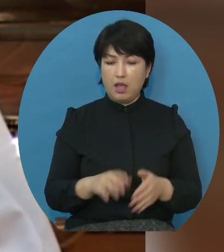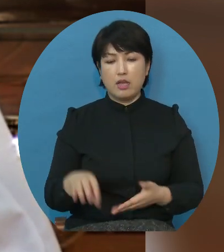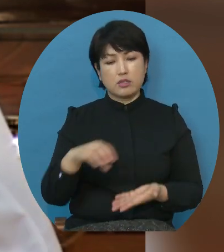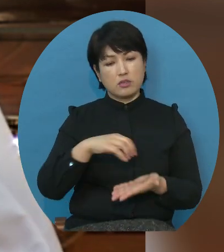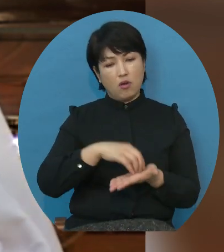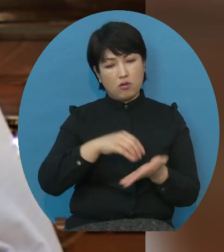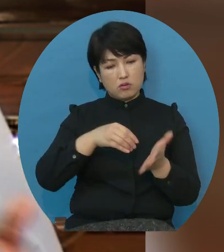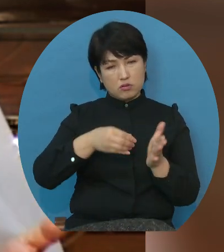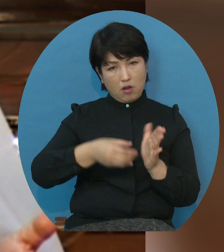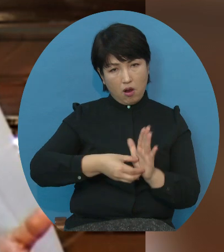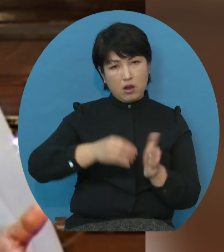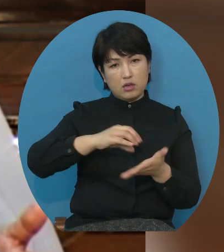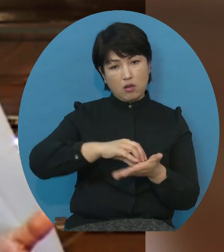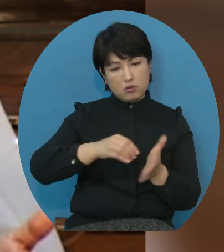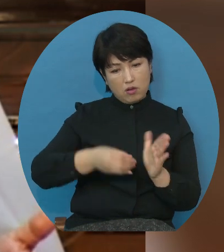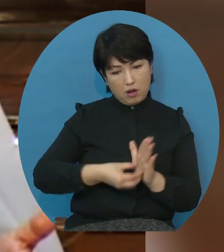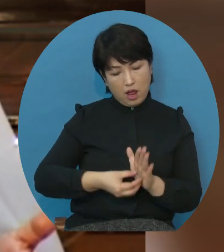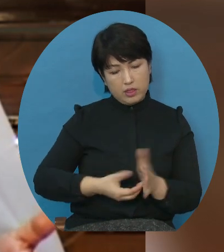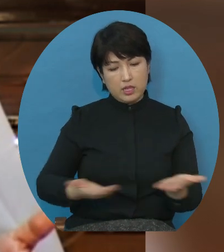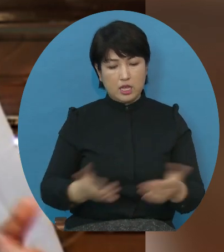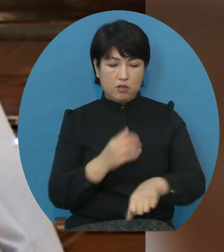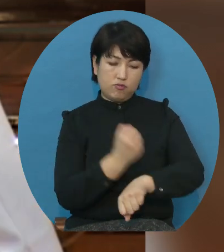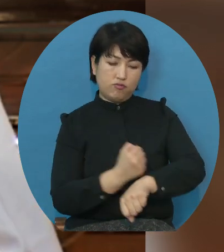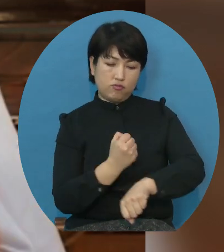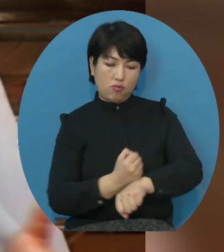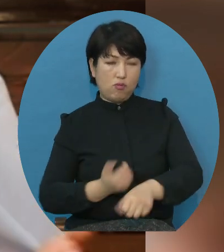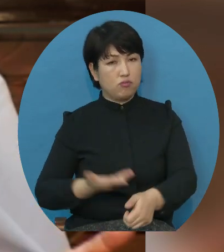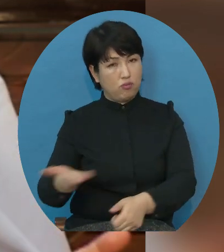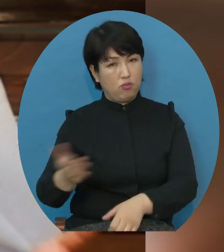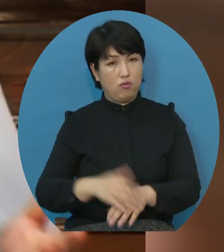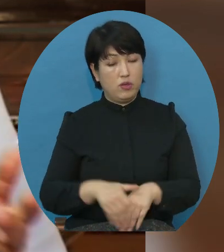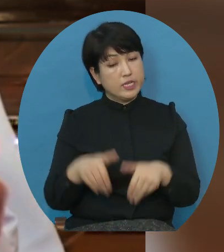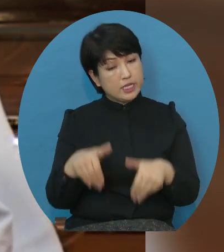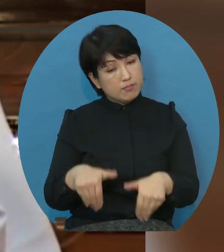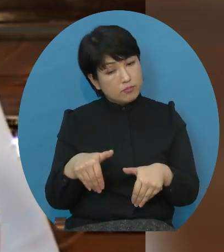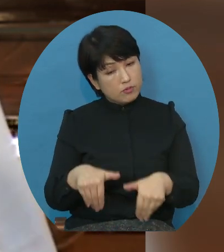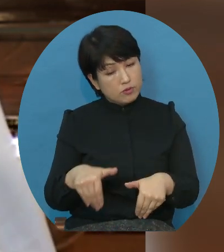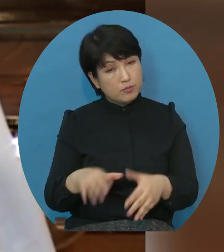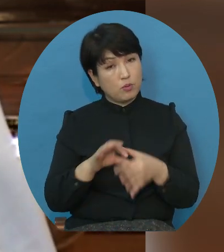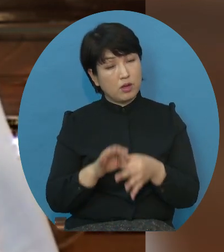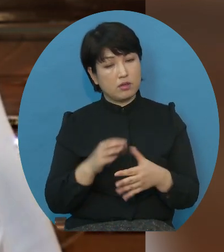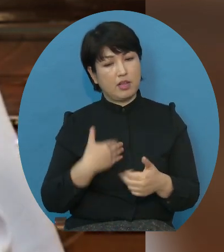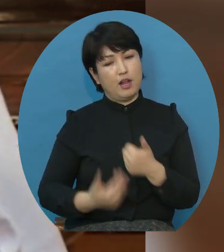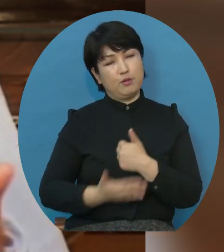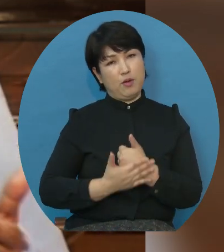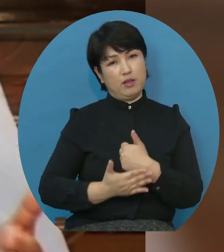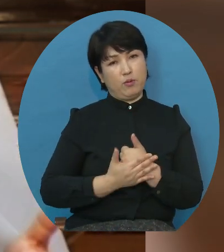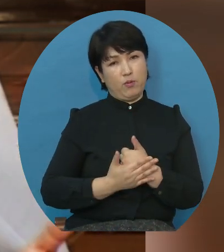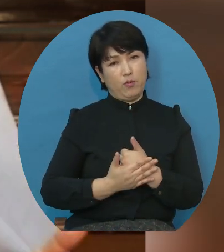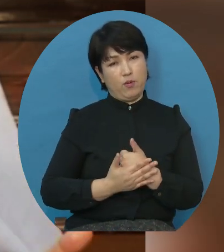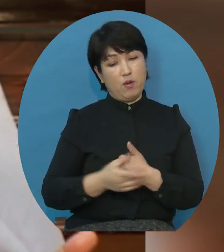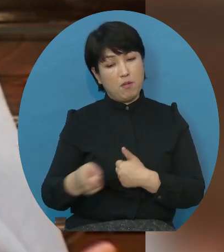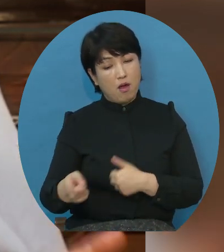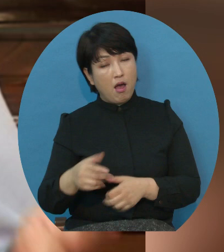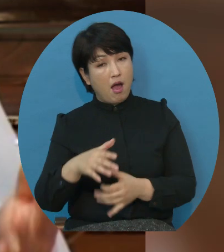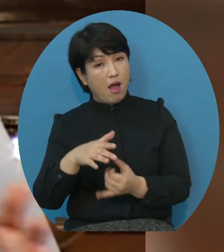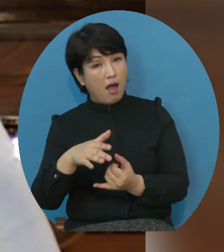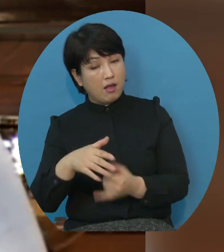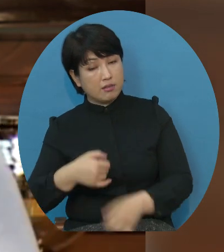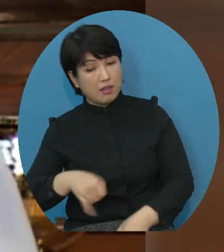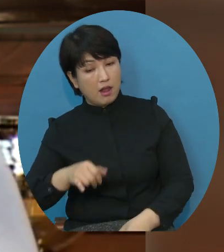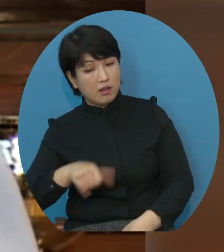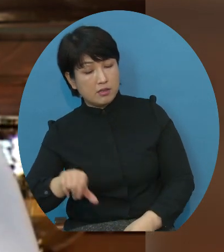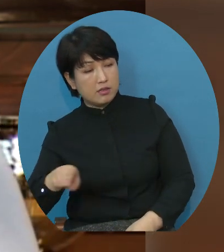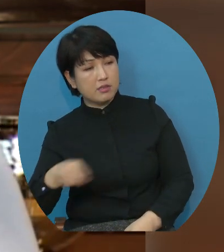하 에게 척 쪄 란 일거리를 주면 심부름을 해서 부모를 도깨 다고 아이는 것이 물음을 통해서 일을